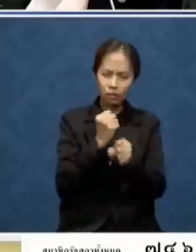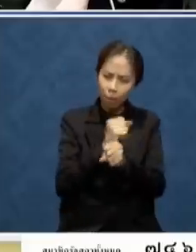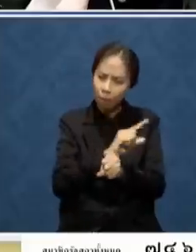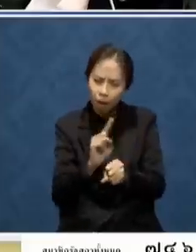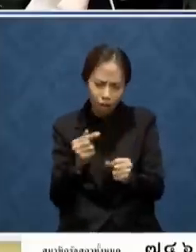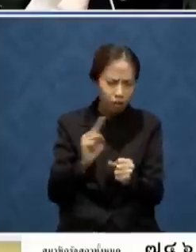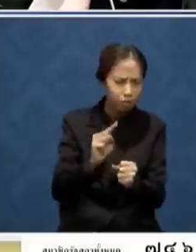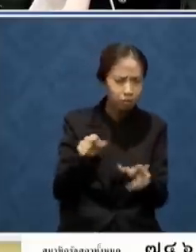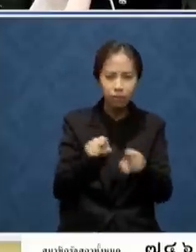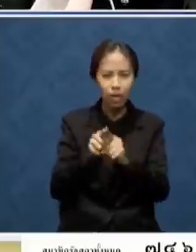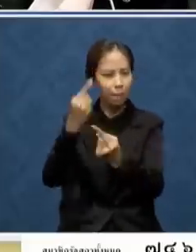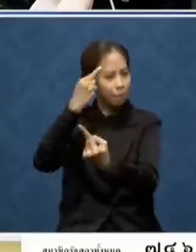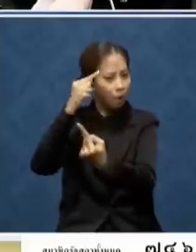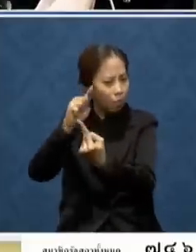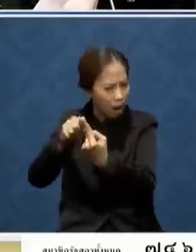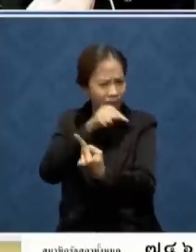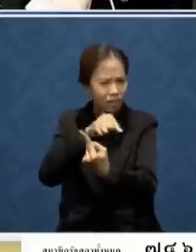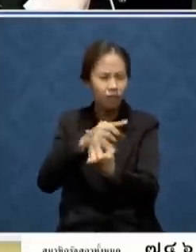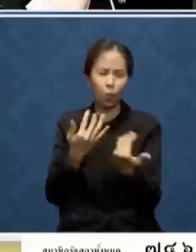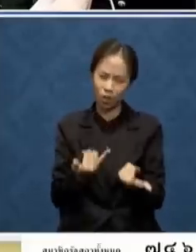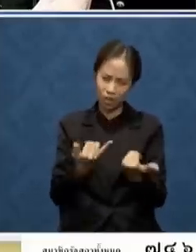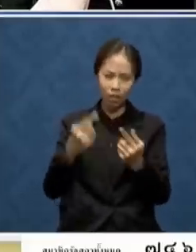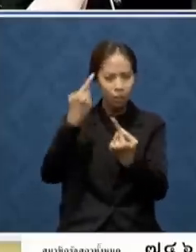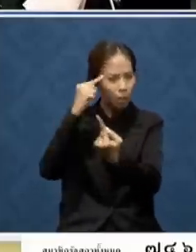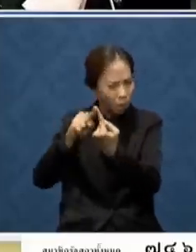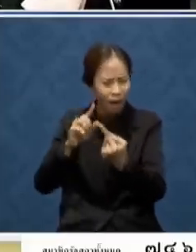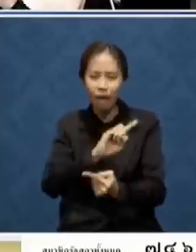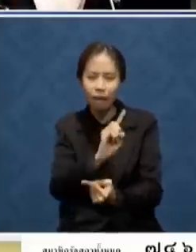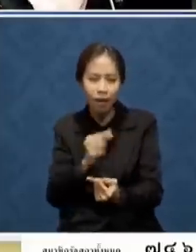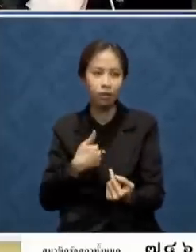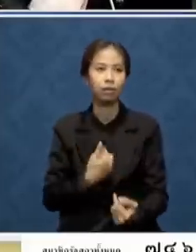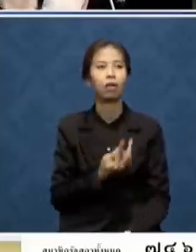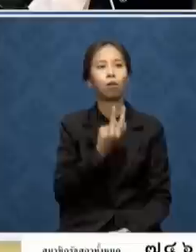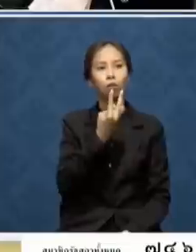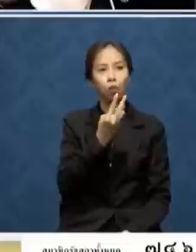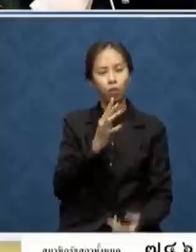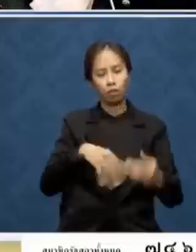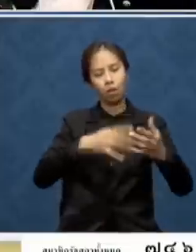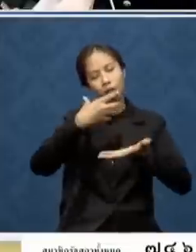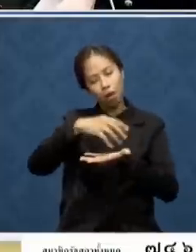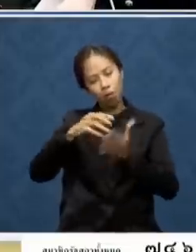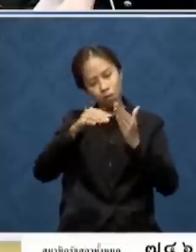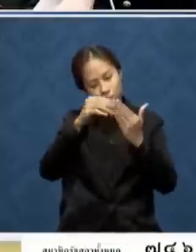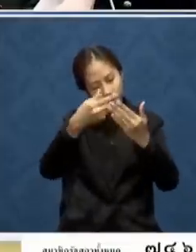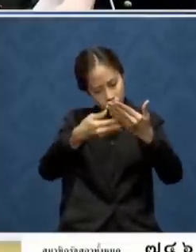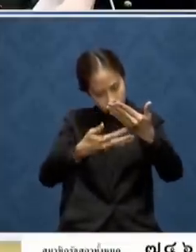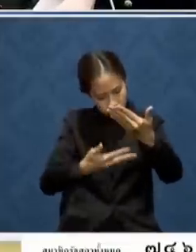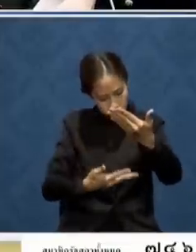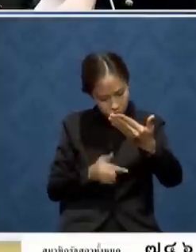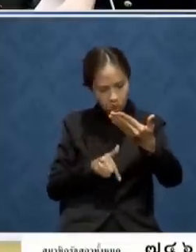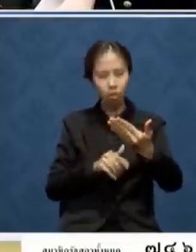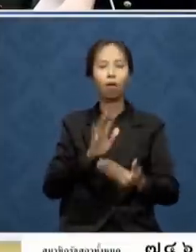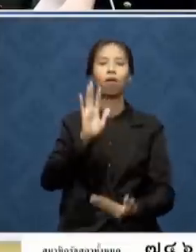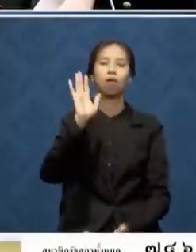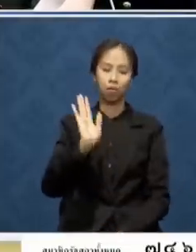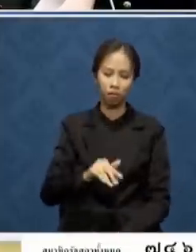ตรงไหนกันแน่ที่คือเป้าหมายของการแถลงนโยบายในครั้งนี้ก็ไปเจอค่ะตอนเกือบๆจะจบแล้วบอกว่าจะสร้างความเป็นอยู่